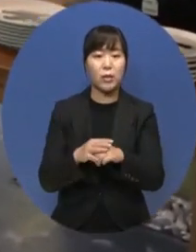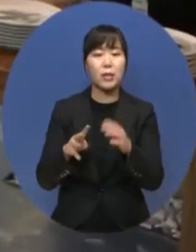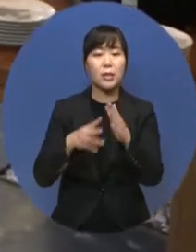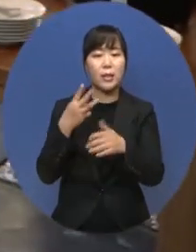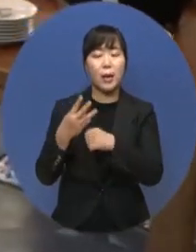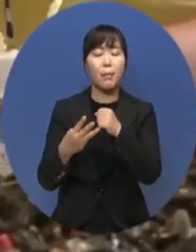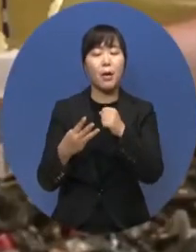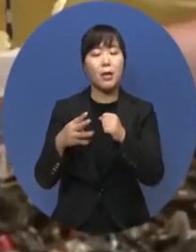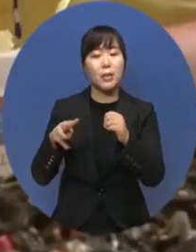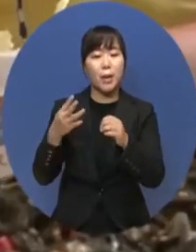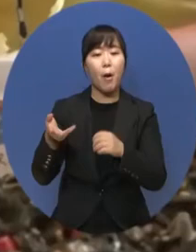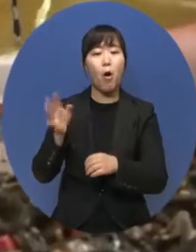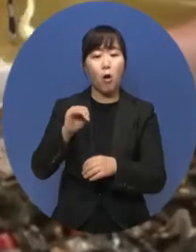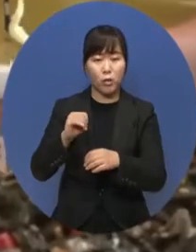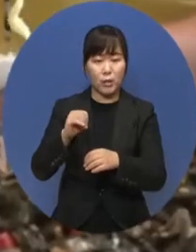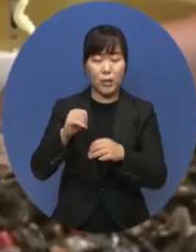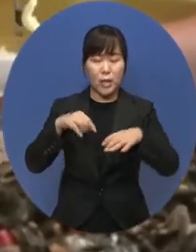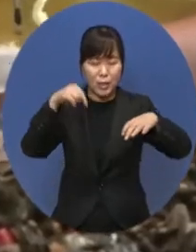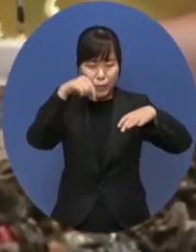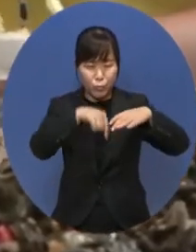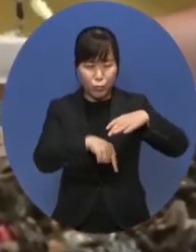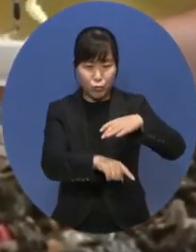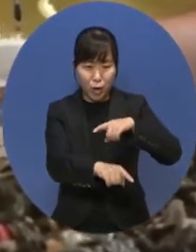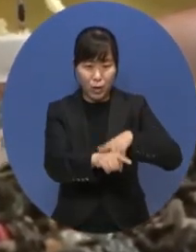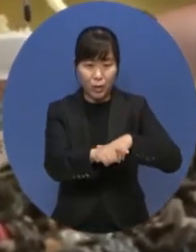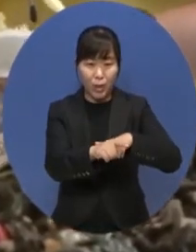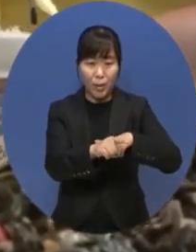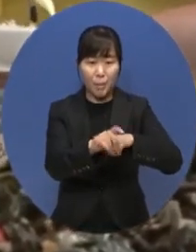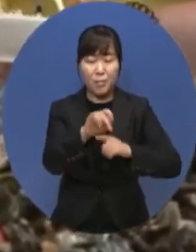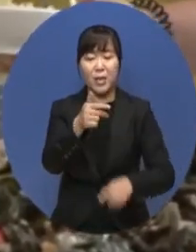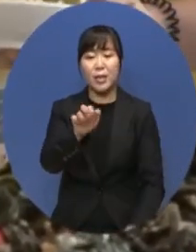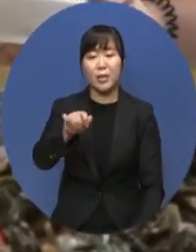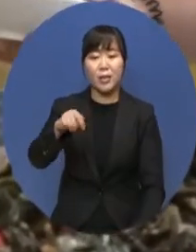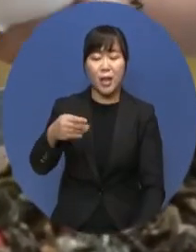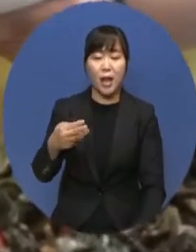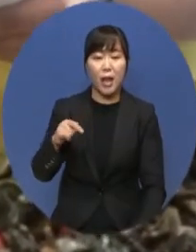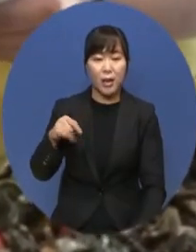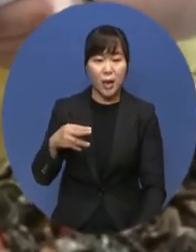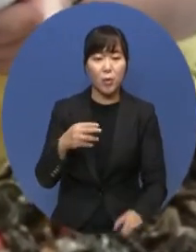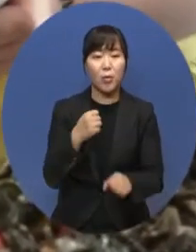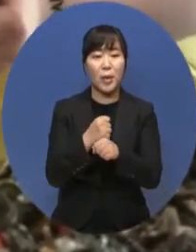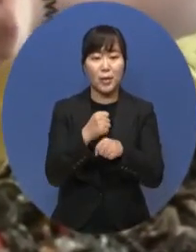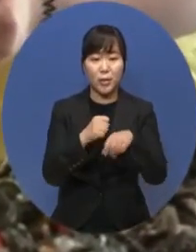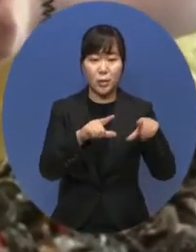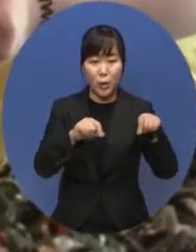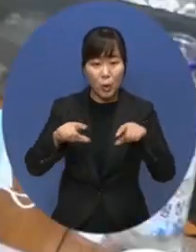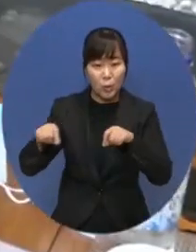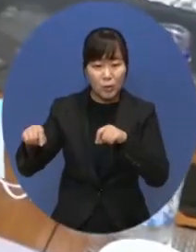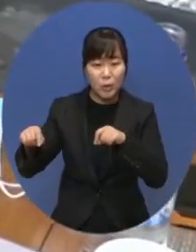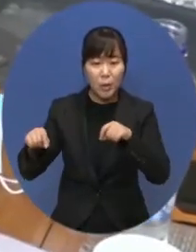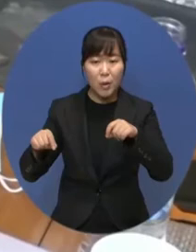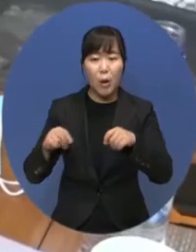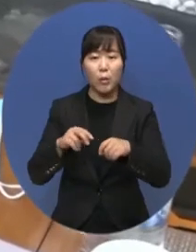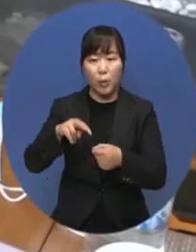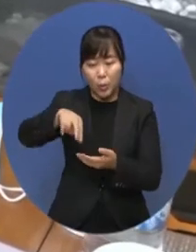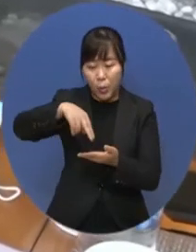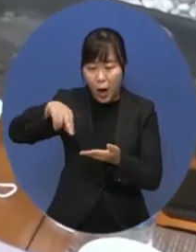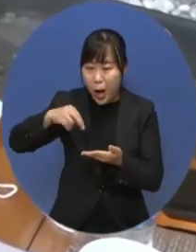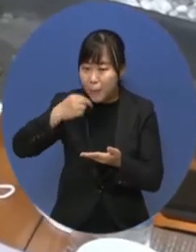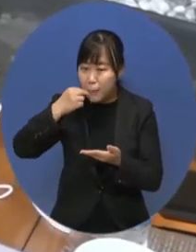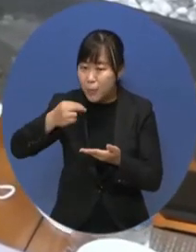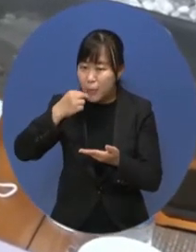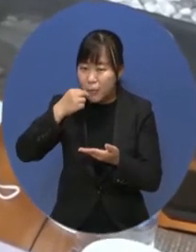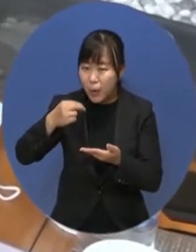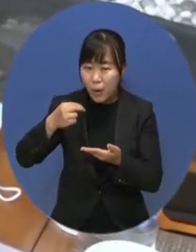지하 동굴의 신비한 미네랄 로켓으로 요리한 전통 음식에 대한 설명을 듣고 음식들을 골고루 맛을